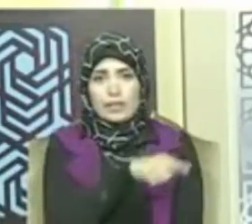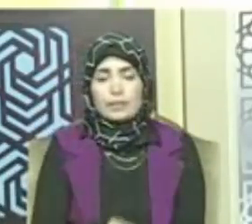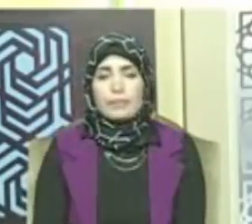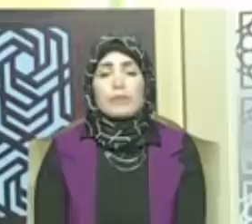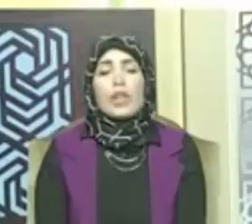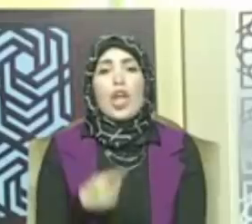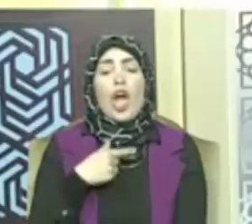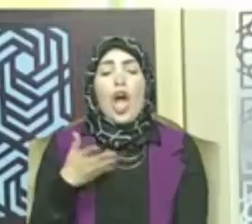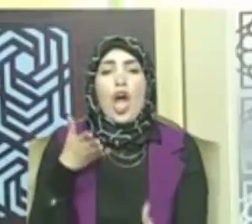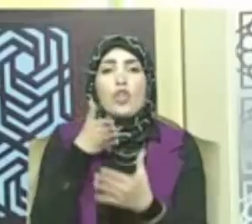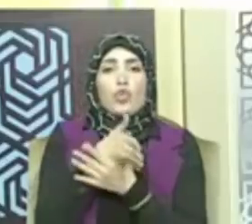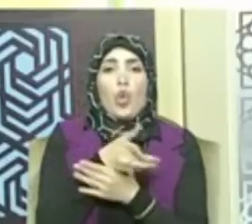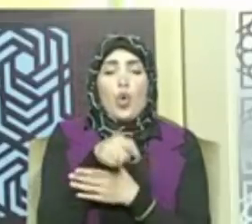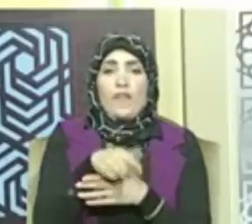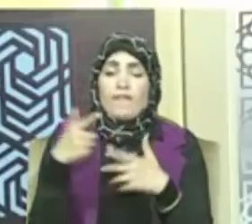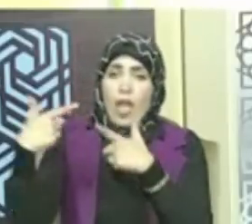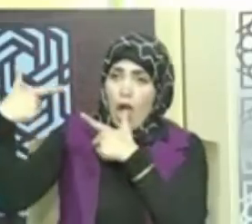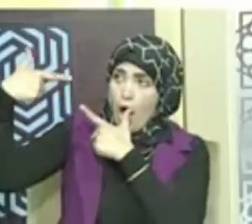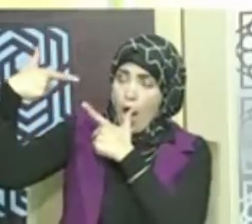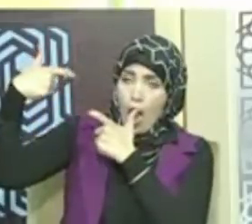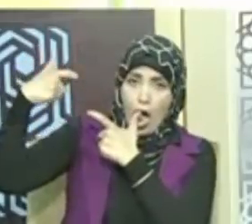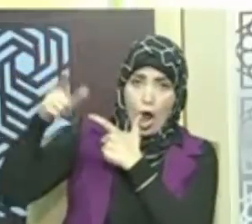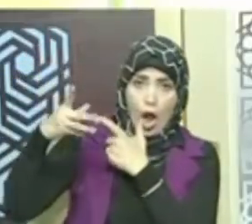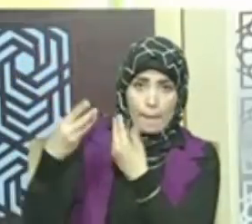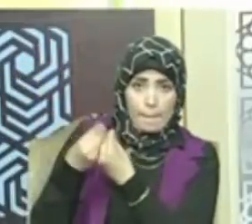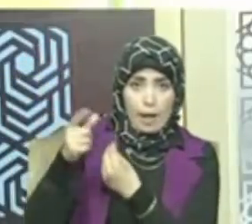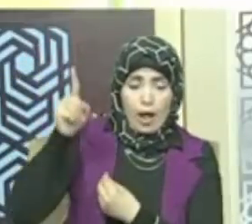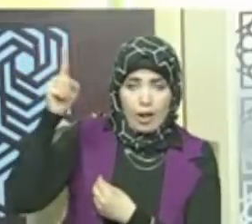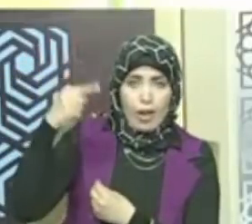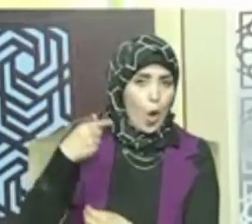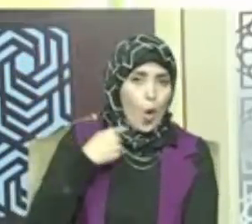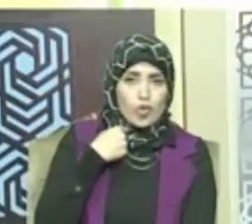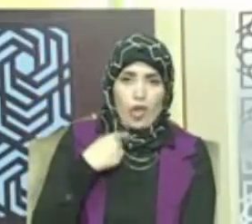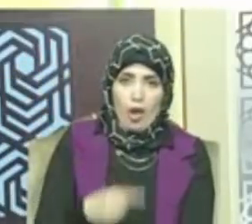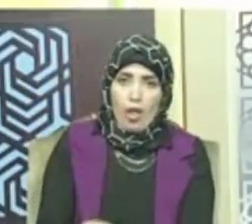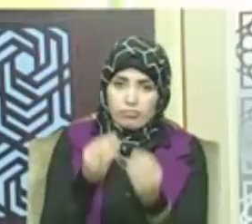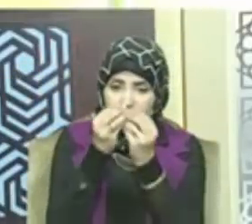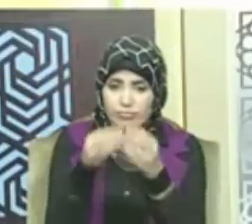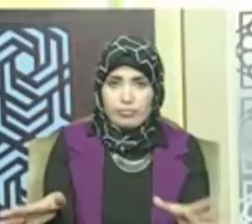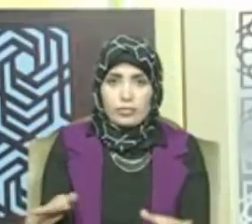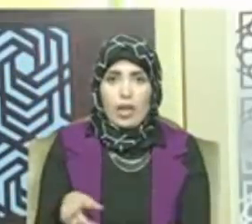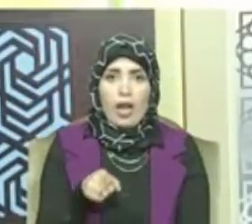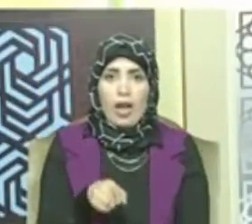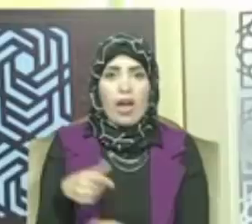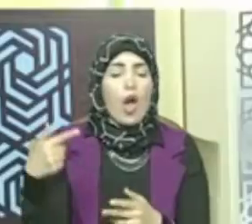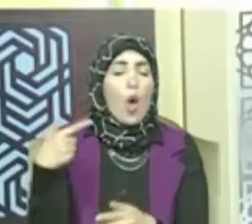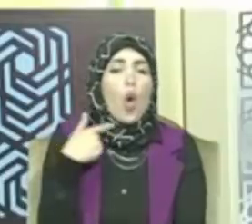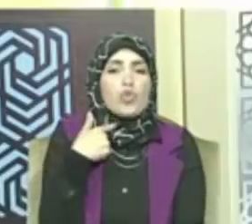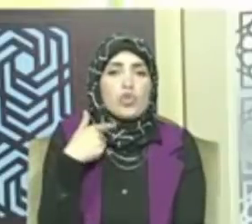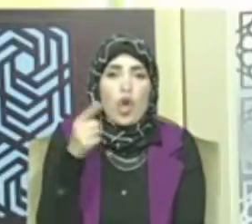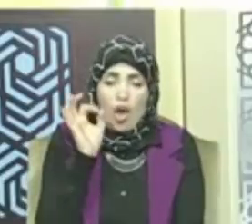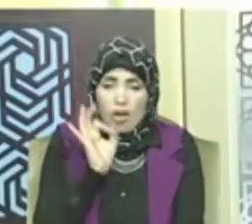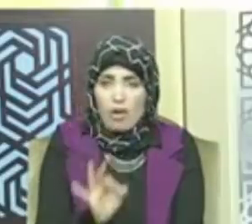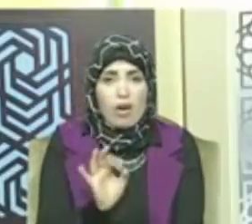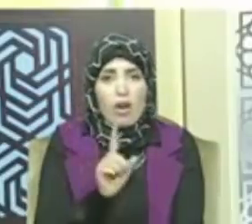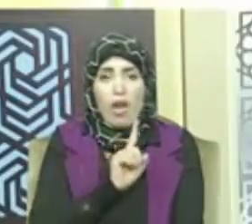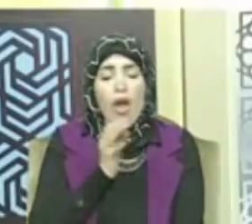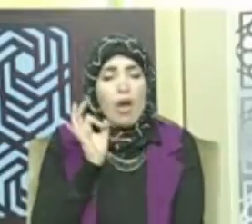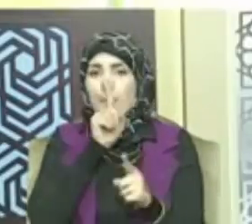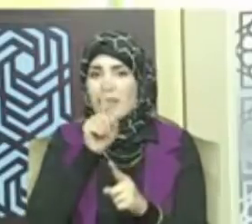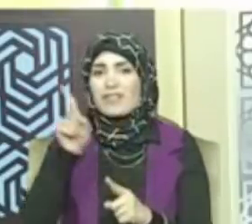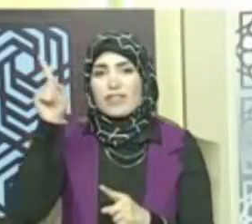الدخول في حرب مع الله دخول في حرب خاسرة لا